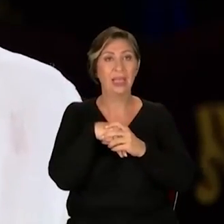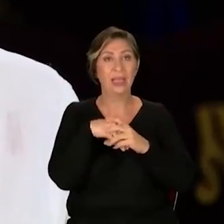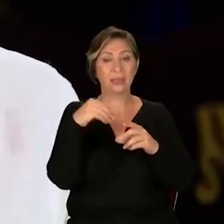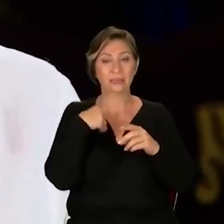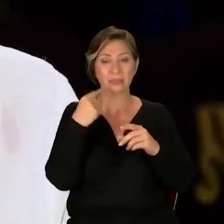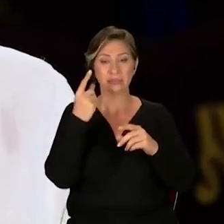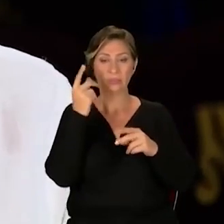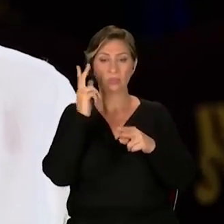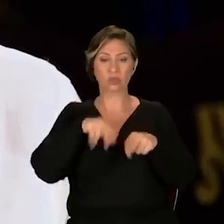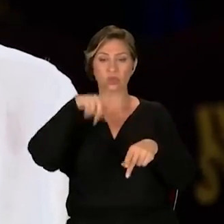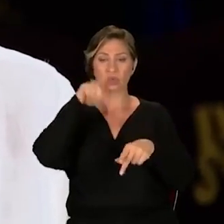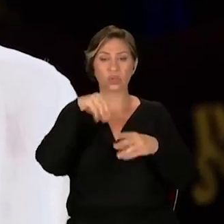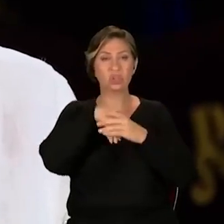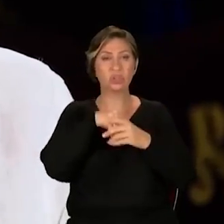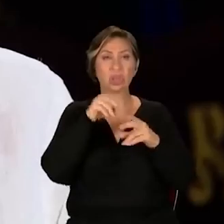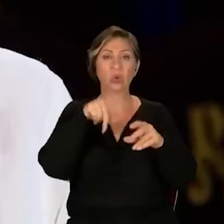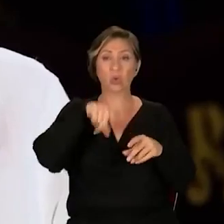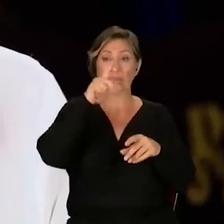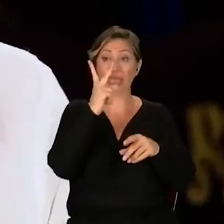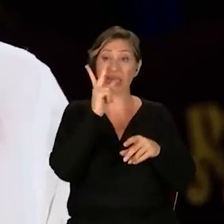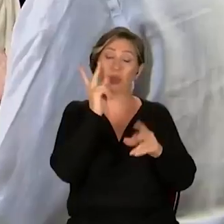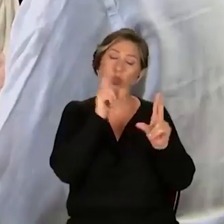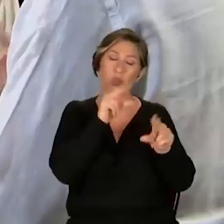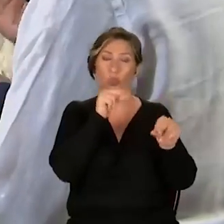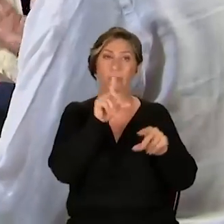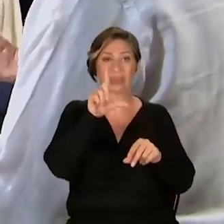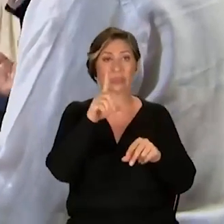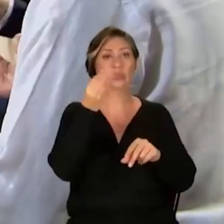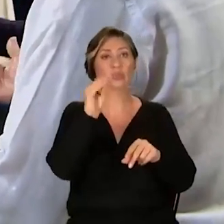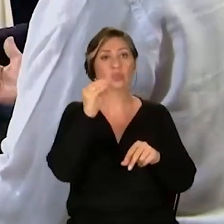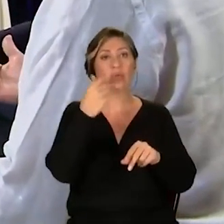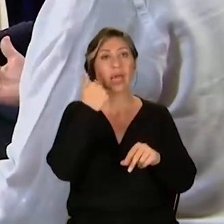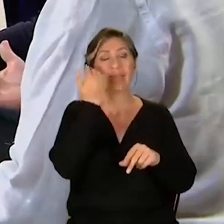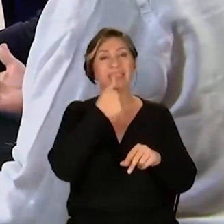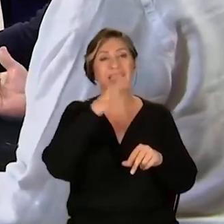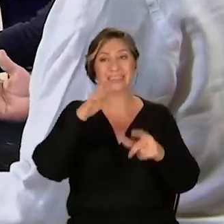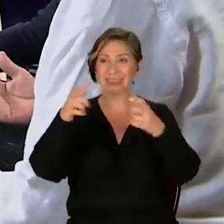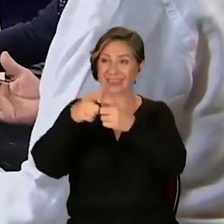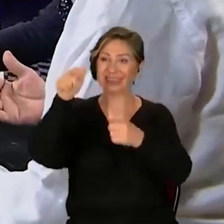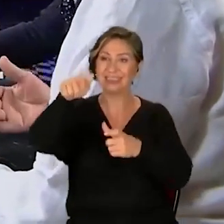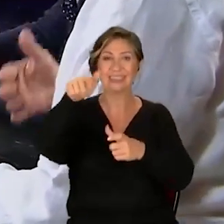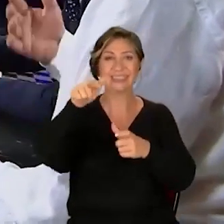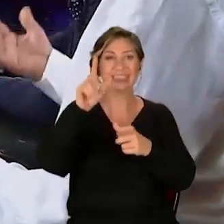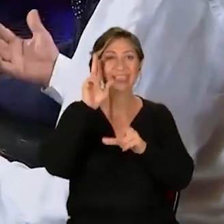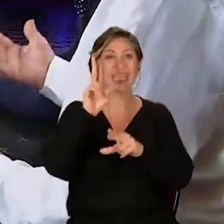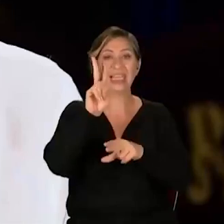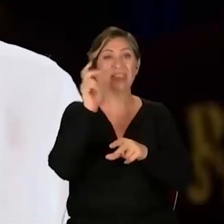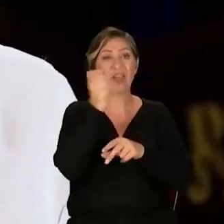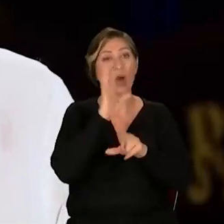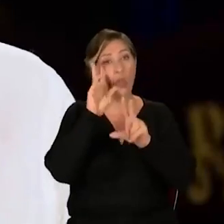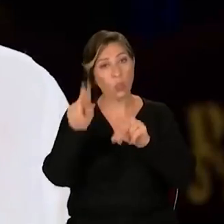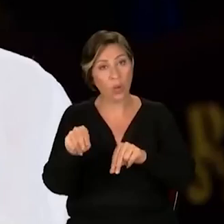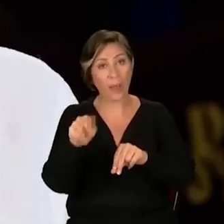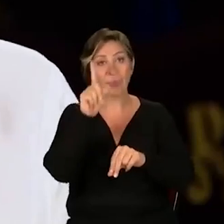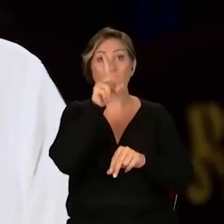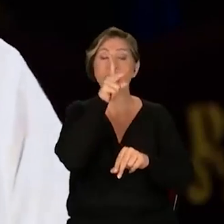uykuya sahibiz. Gün içinde iki defa uyumamız lazım. İşte çocuklar, Akdeniz bölgesinde yaşayanlar iki defa uyurlar.